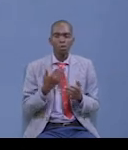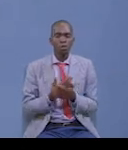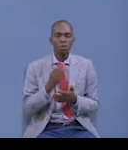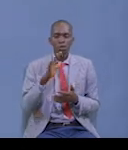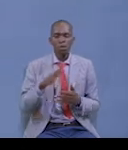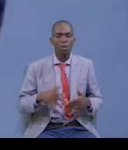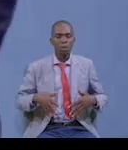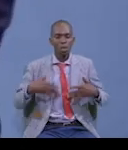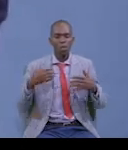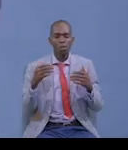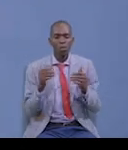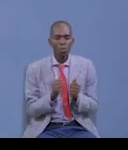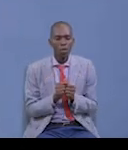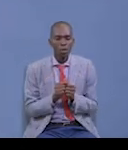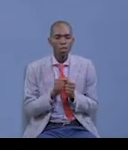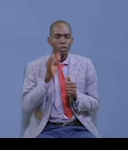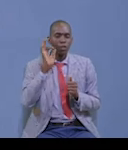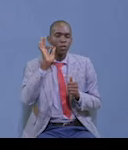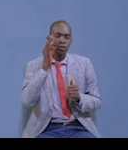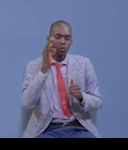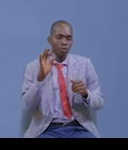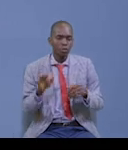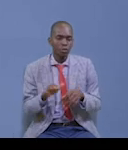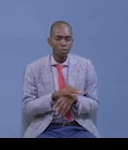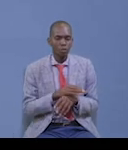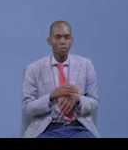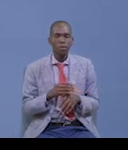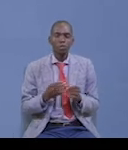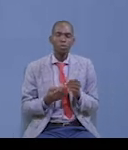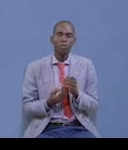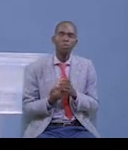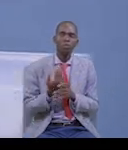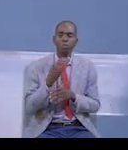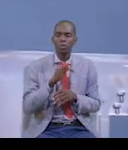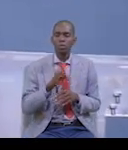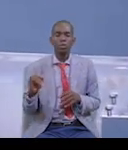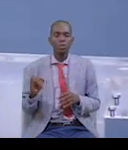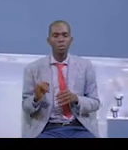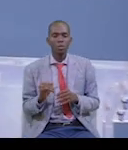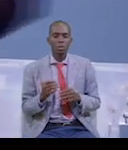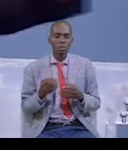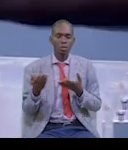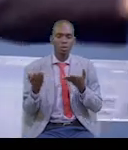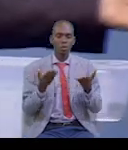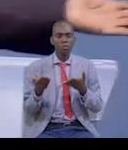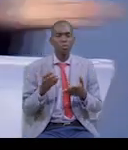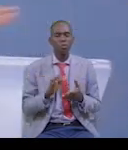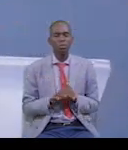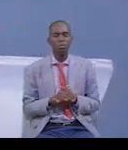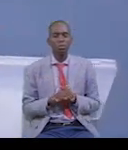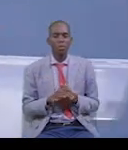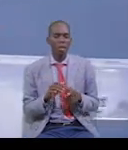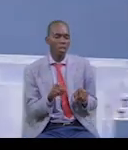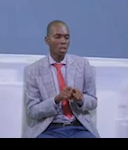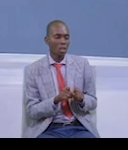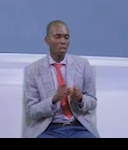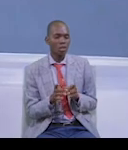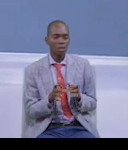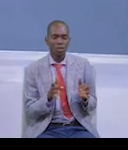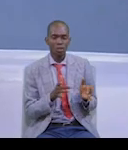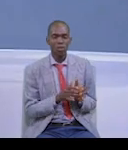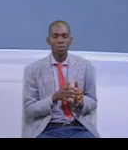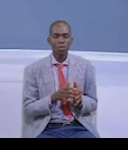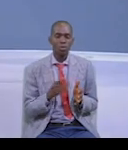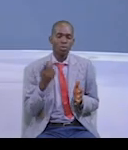మీ దినములను సానుకూల దృక్పథమైన ఉత్పత్తిదాయకమైన విధానాలతో మీరు నింపుకుంటే, లైక్ జీసస్ యు ఆల్సో